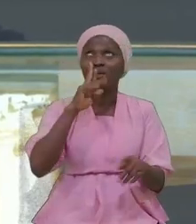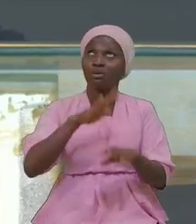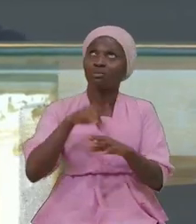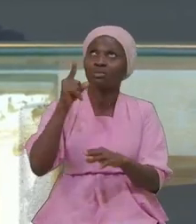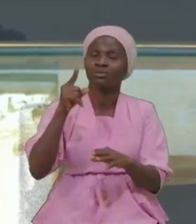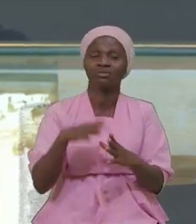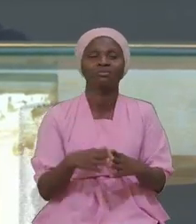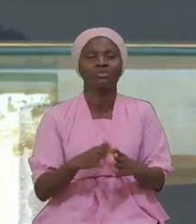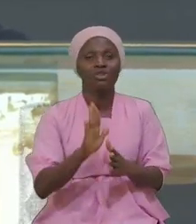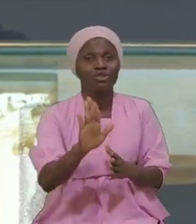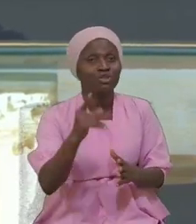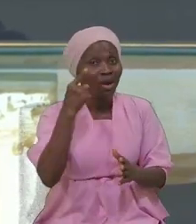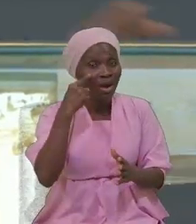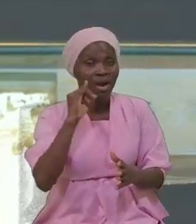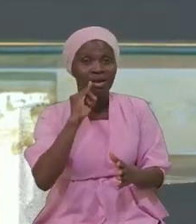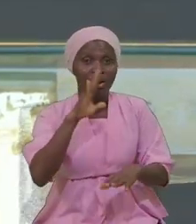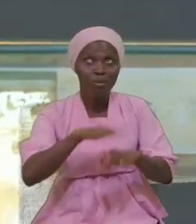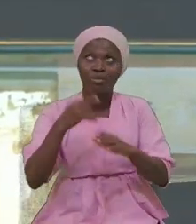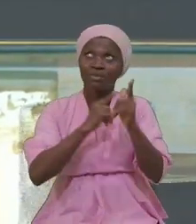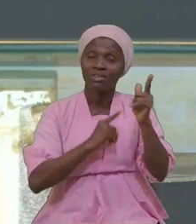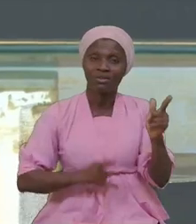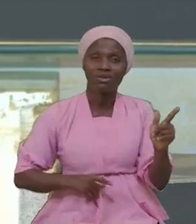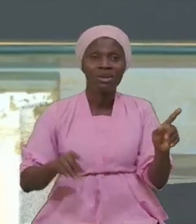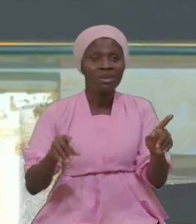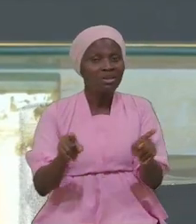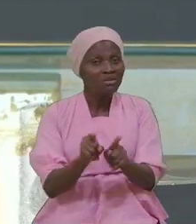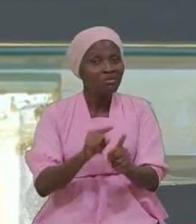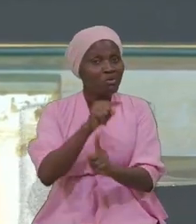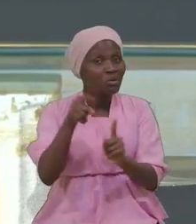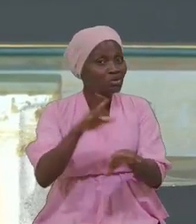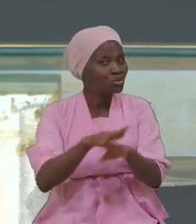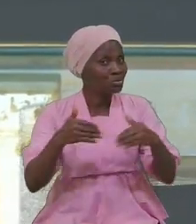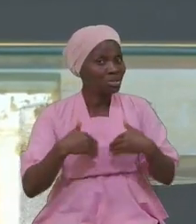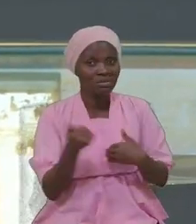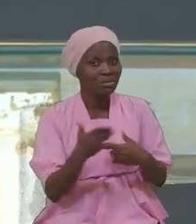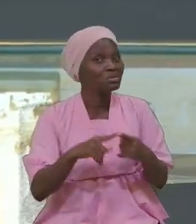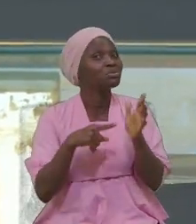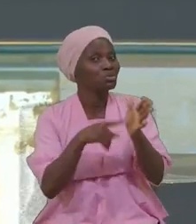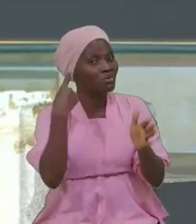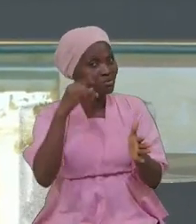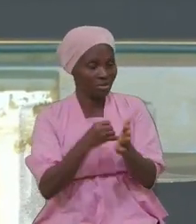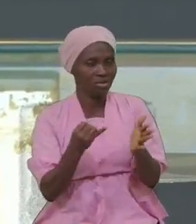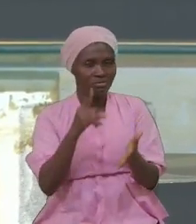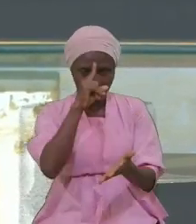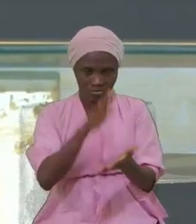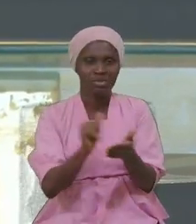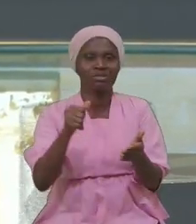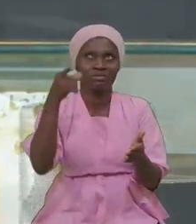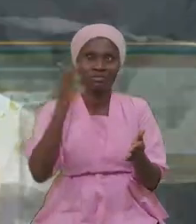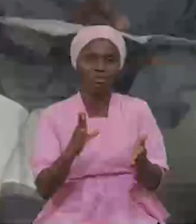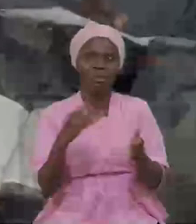sont sur l'Éternel. Même lorsque vous n'avez rien montré, croyez au Seigneur, le Seigneur